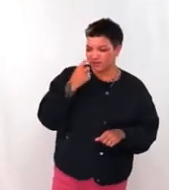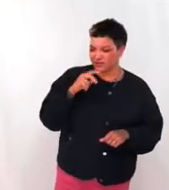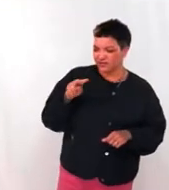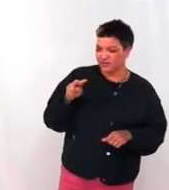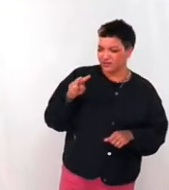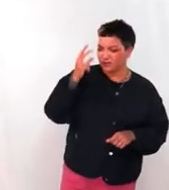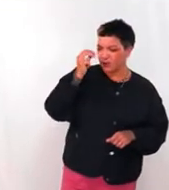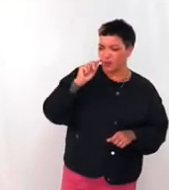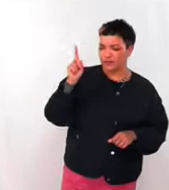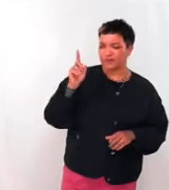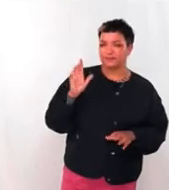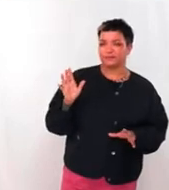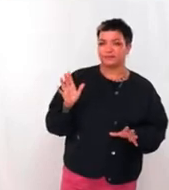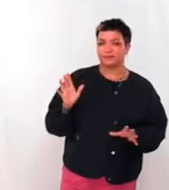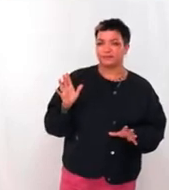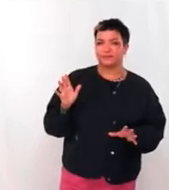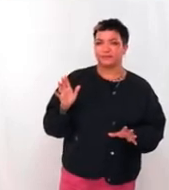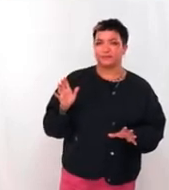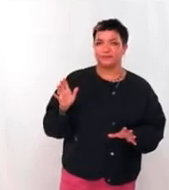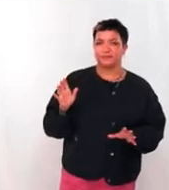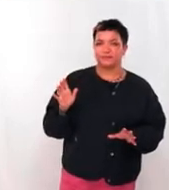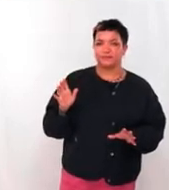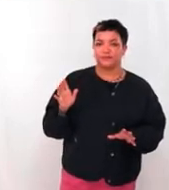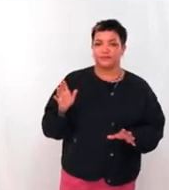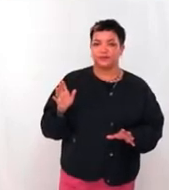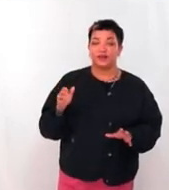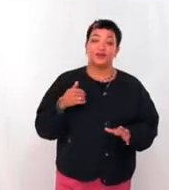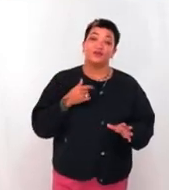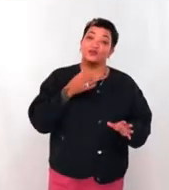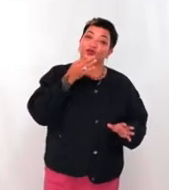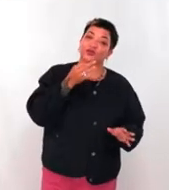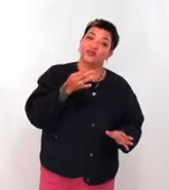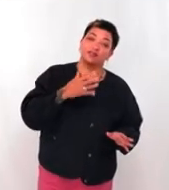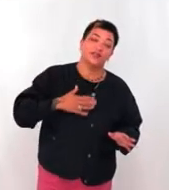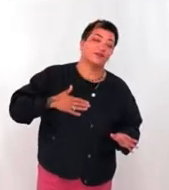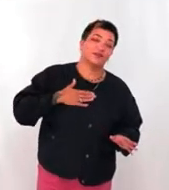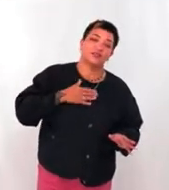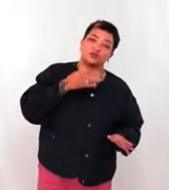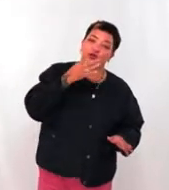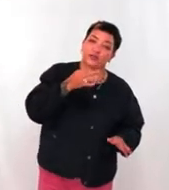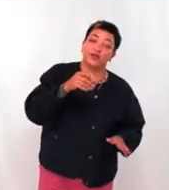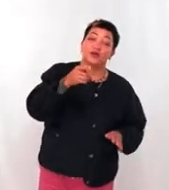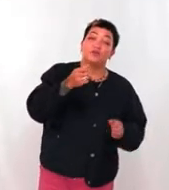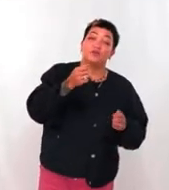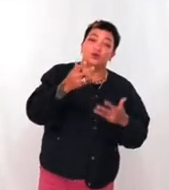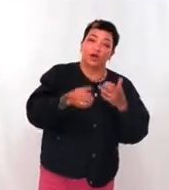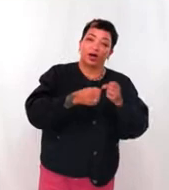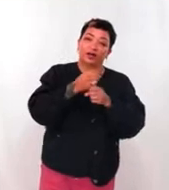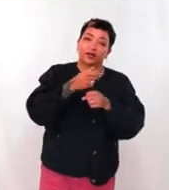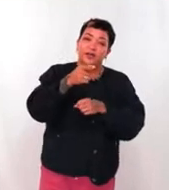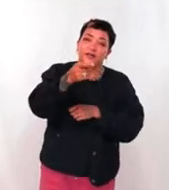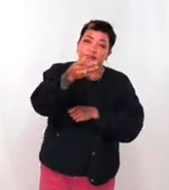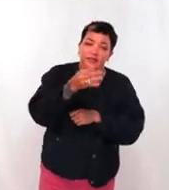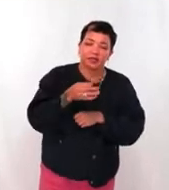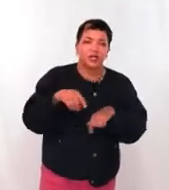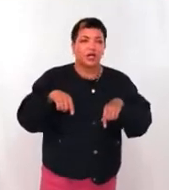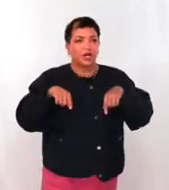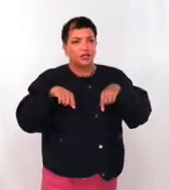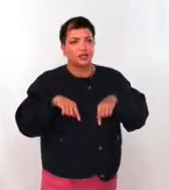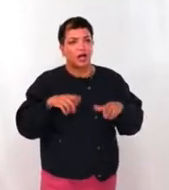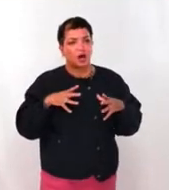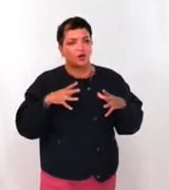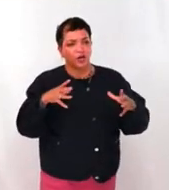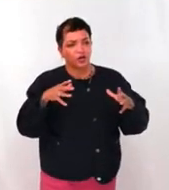Par ailleurs, et je le dis avec de plus en plus de gourmandise, ça fait des années que vous expliquez, l'État se désengage, il y a même une phrase sur